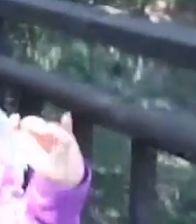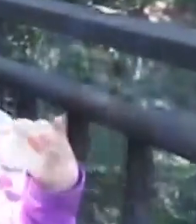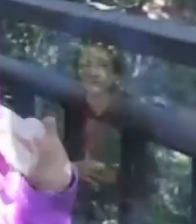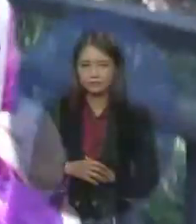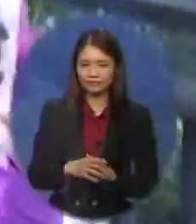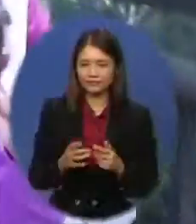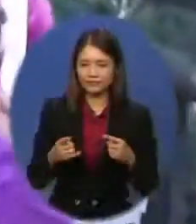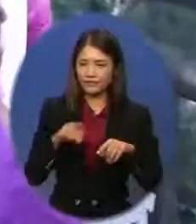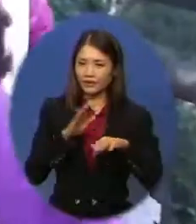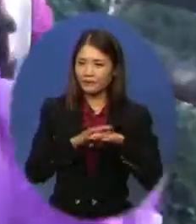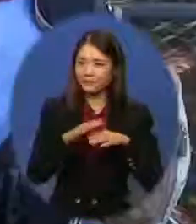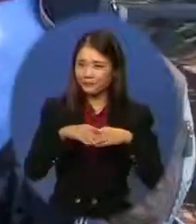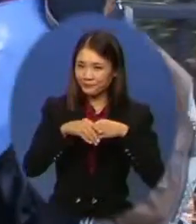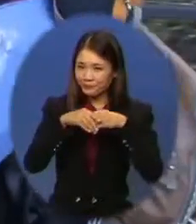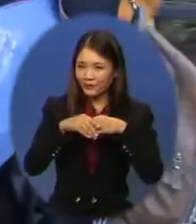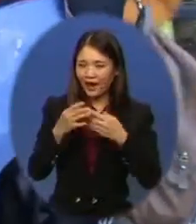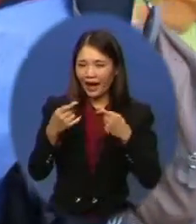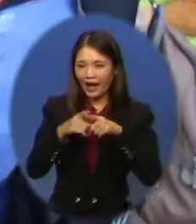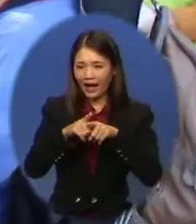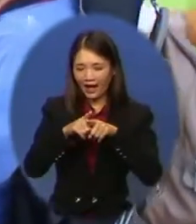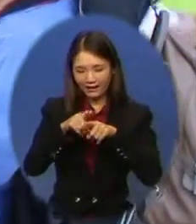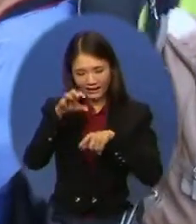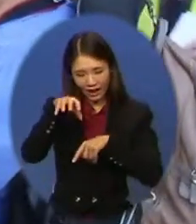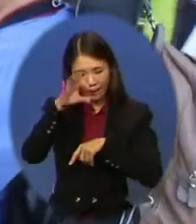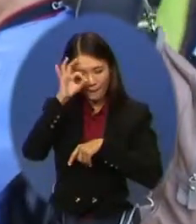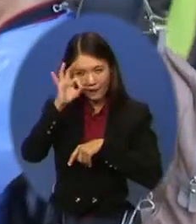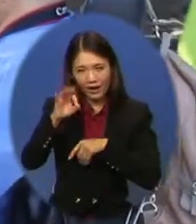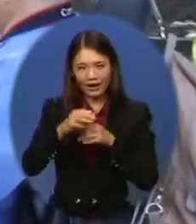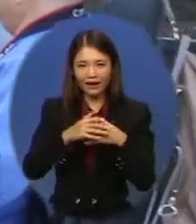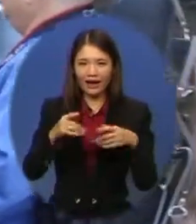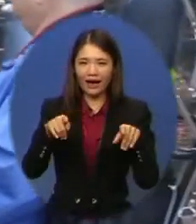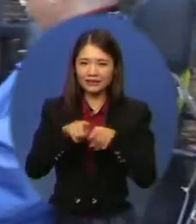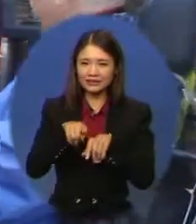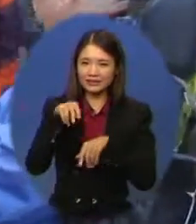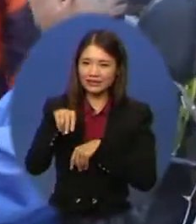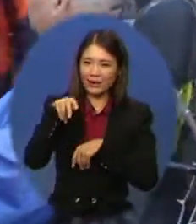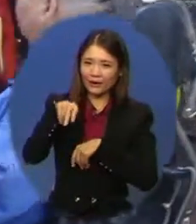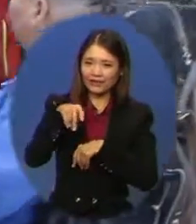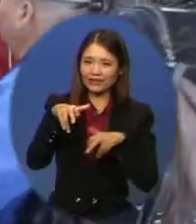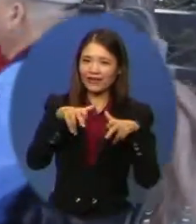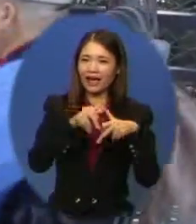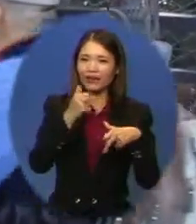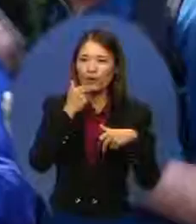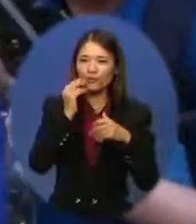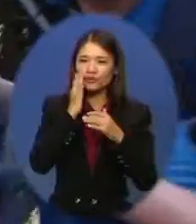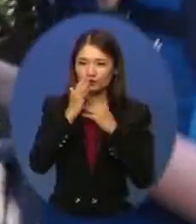같이 손잡고 같은 곳을 보며 같이 걷는 관악산 무장의 숲길.